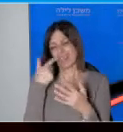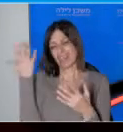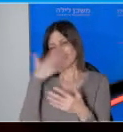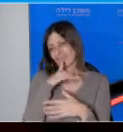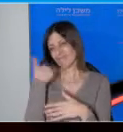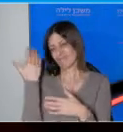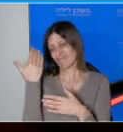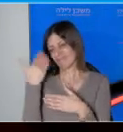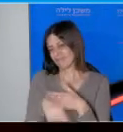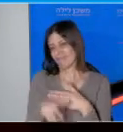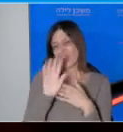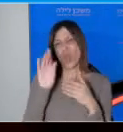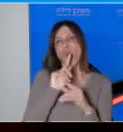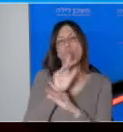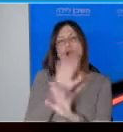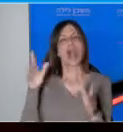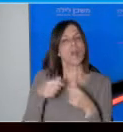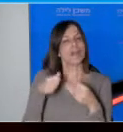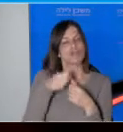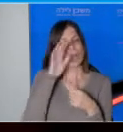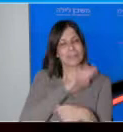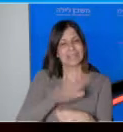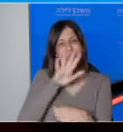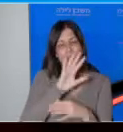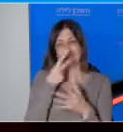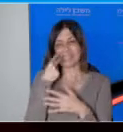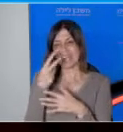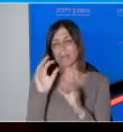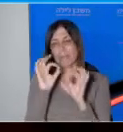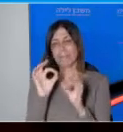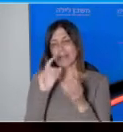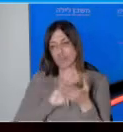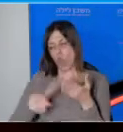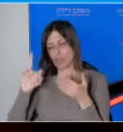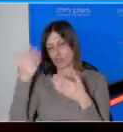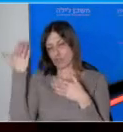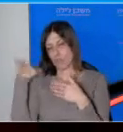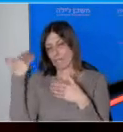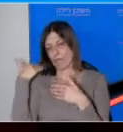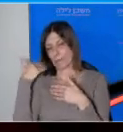רק בהקשר המזרח תיכוני. אם אנחנו מסתכלים ממש בחודש שעבר,